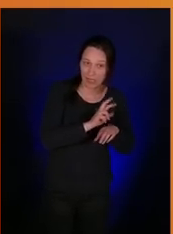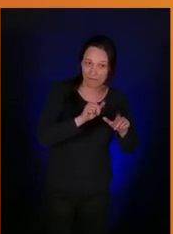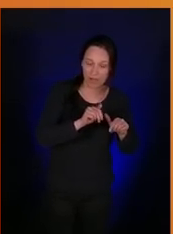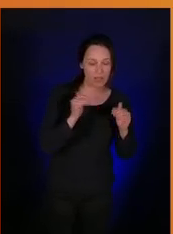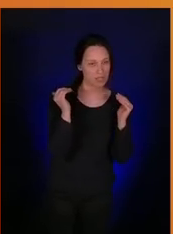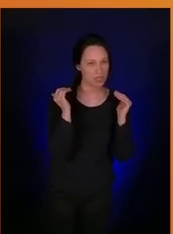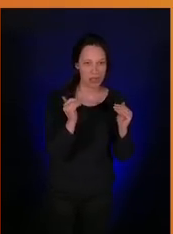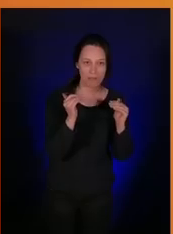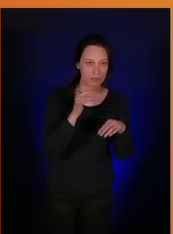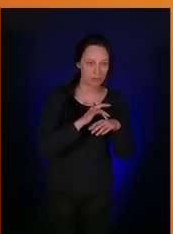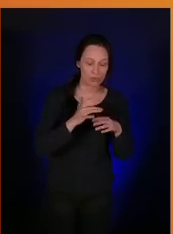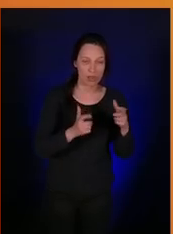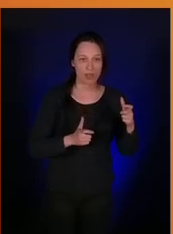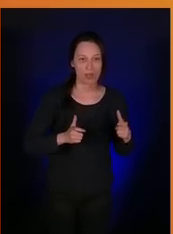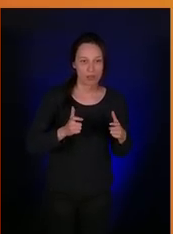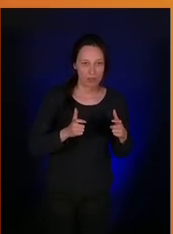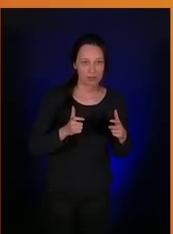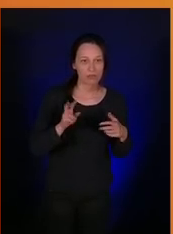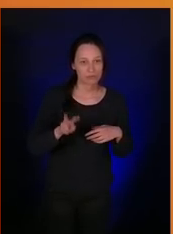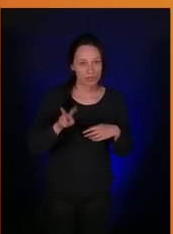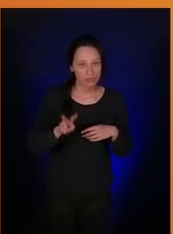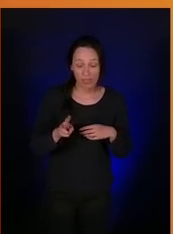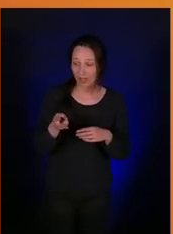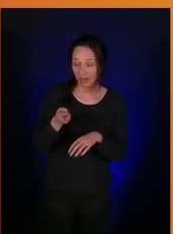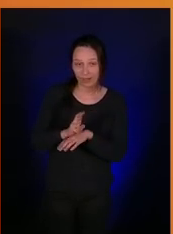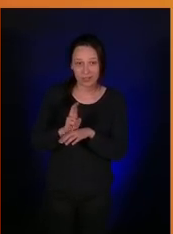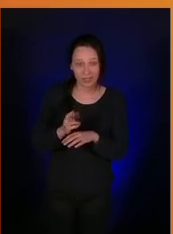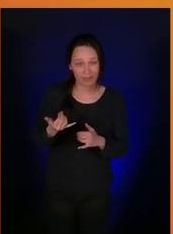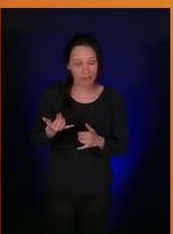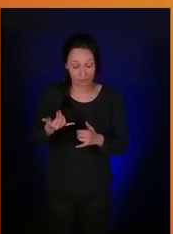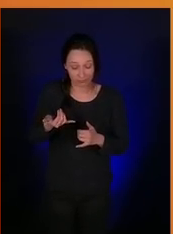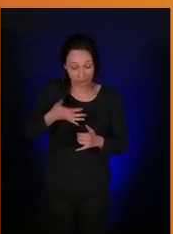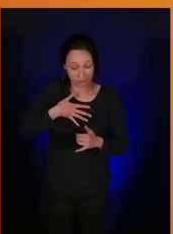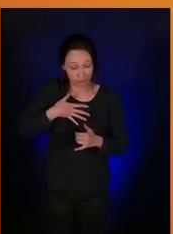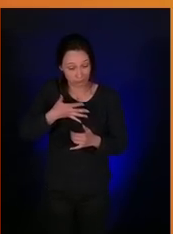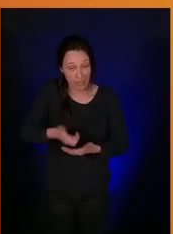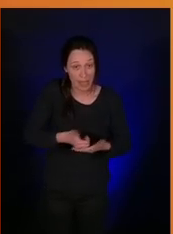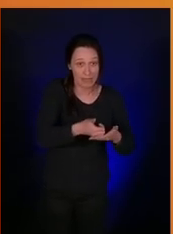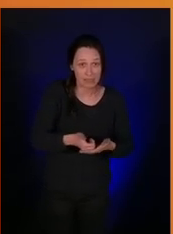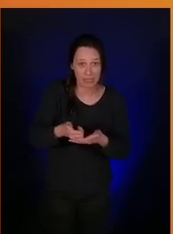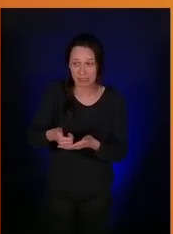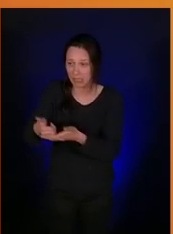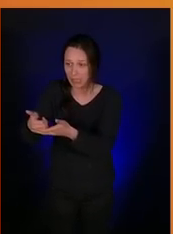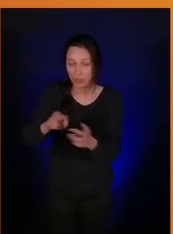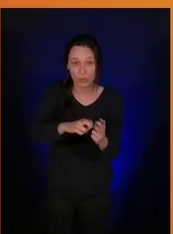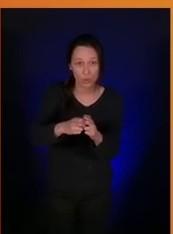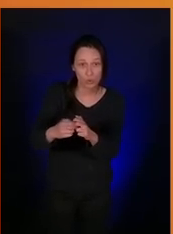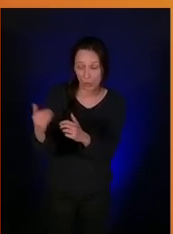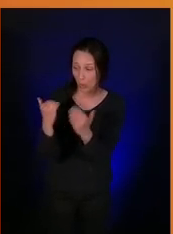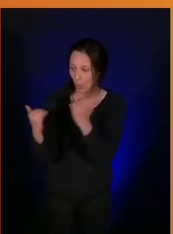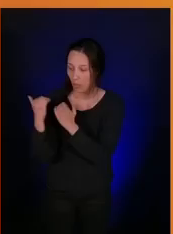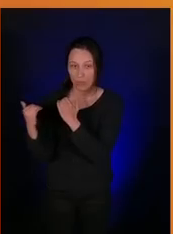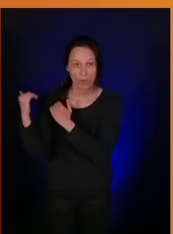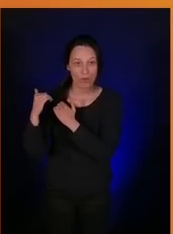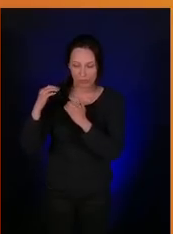moment-là, les réserves qui étaient les nôtres ont permis de venir en soutien de l'ensemble des organisations qui en avaient fait la demande, ce qui est tout à fait